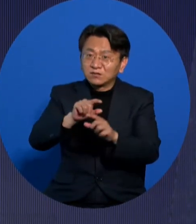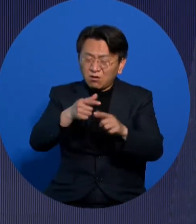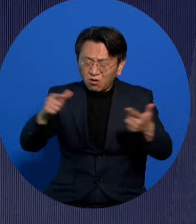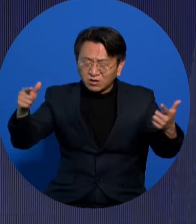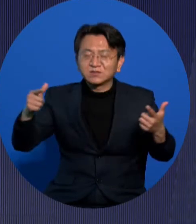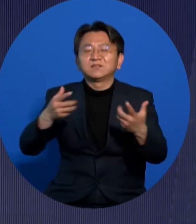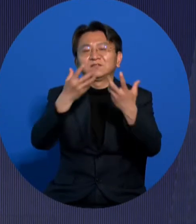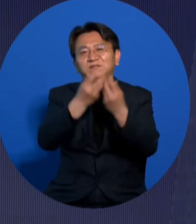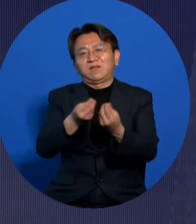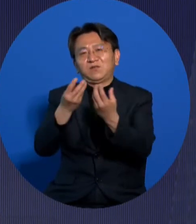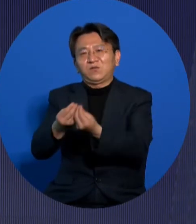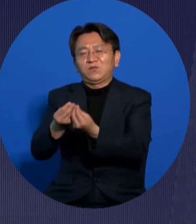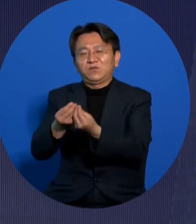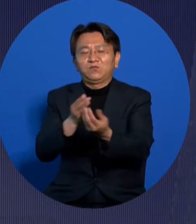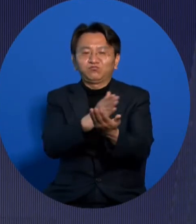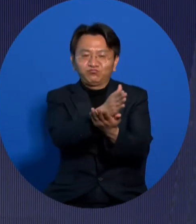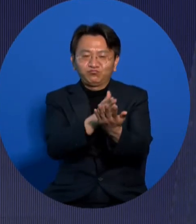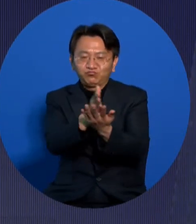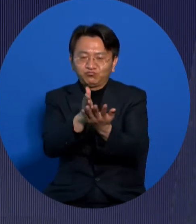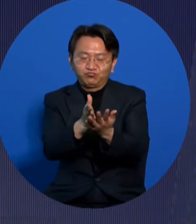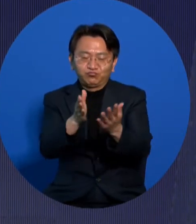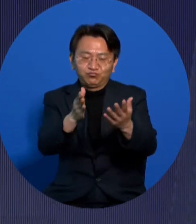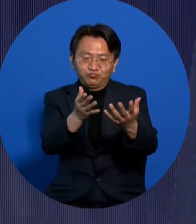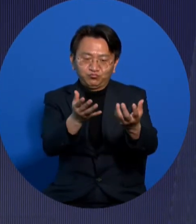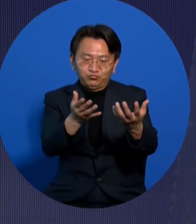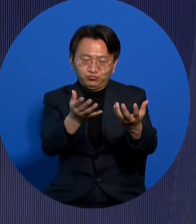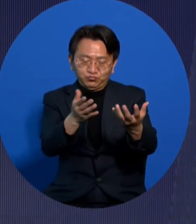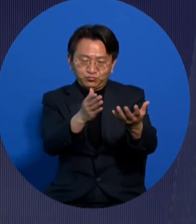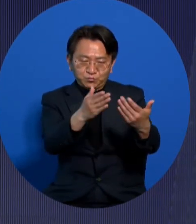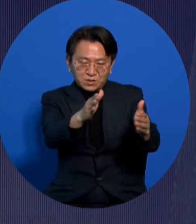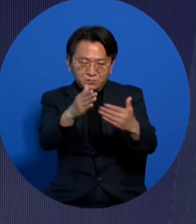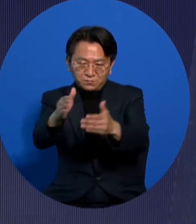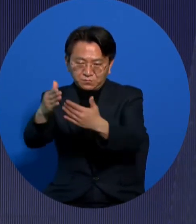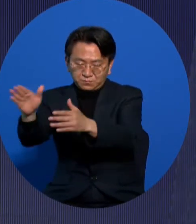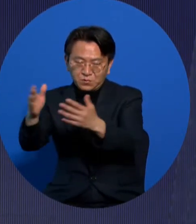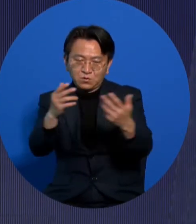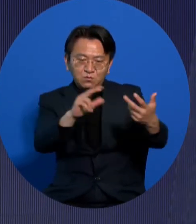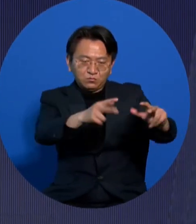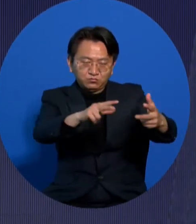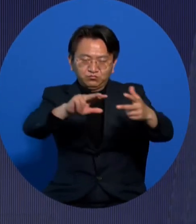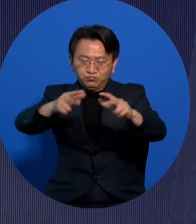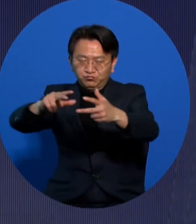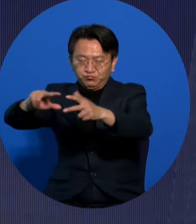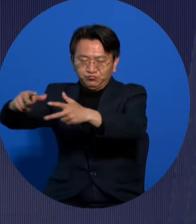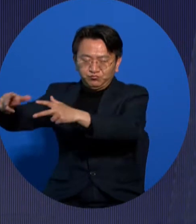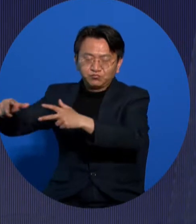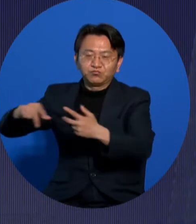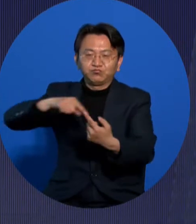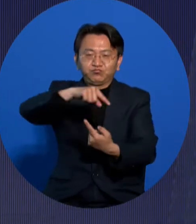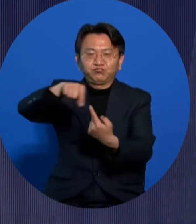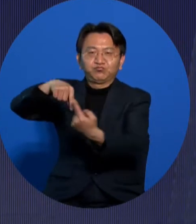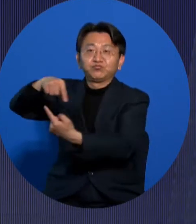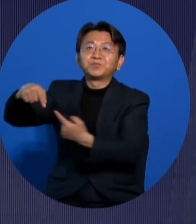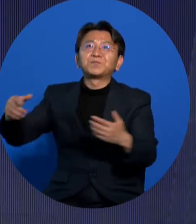주제를 중심으로 세션을 구성하여 다양한 발표들로 풍성한 포럼을 구성하였습니다.